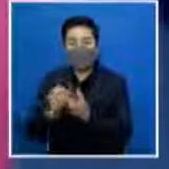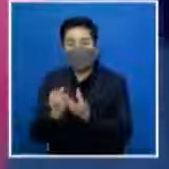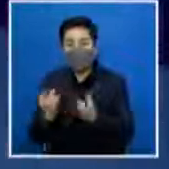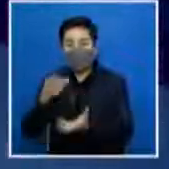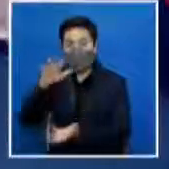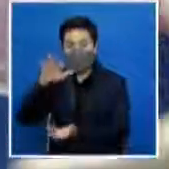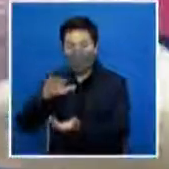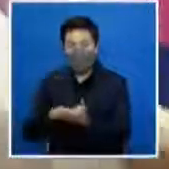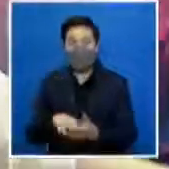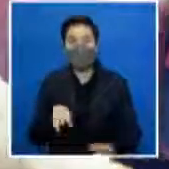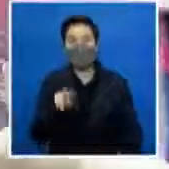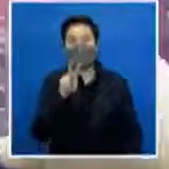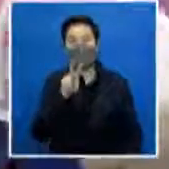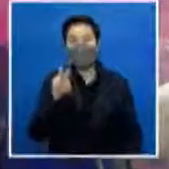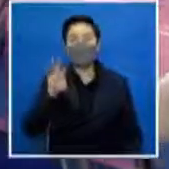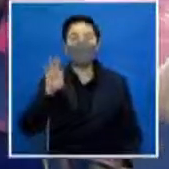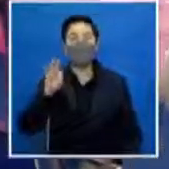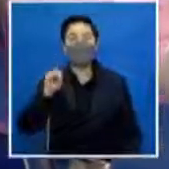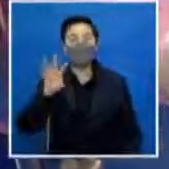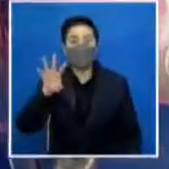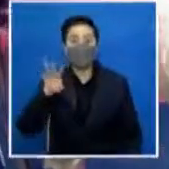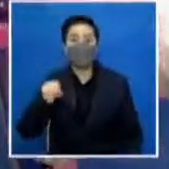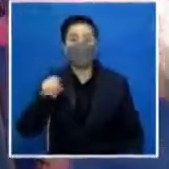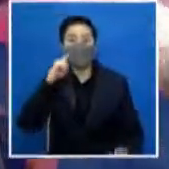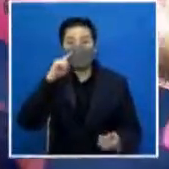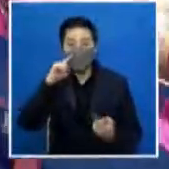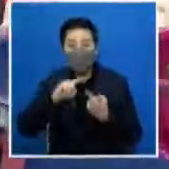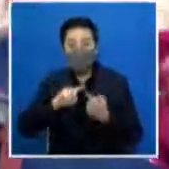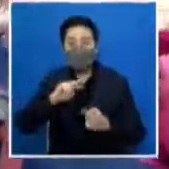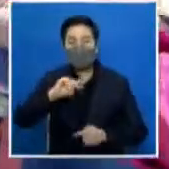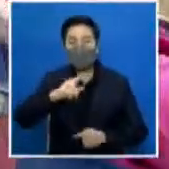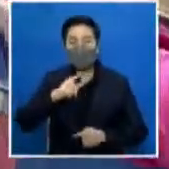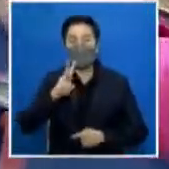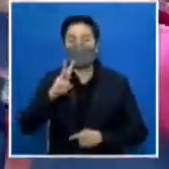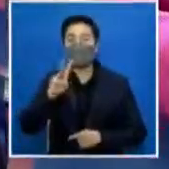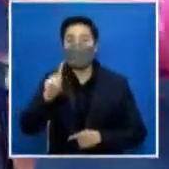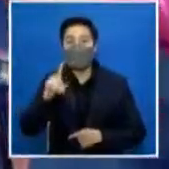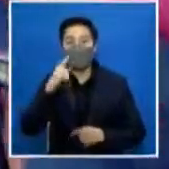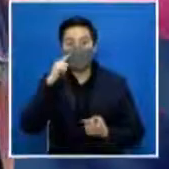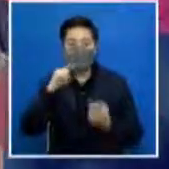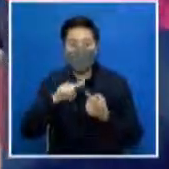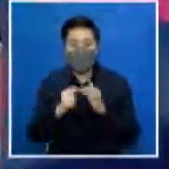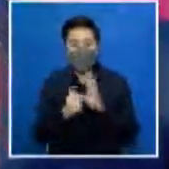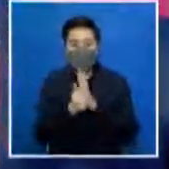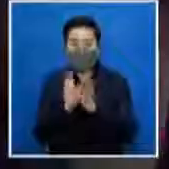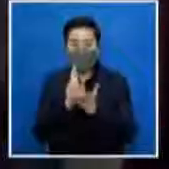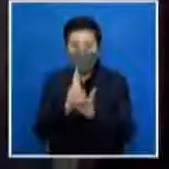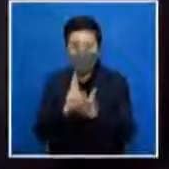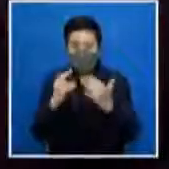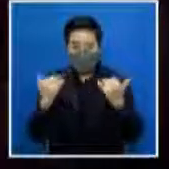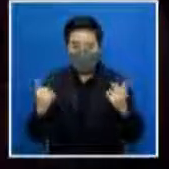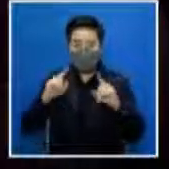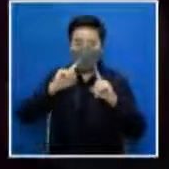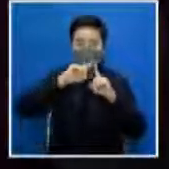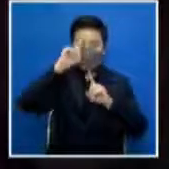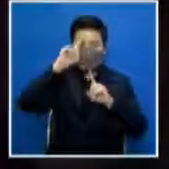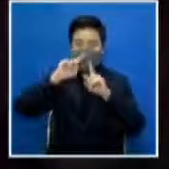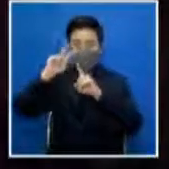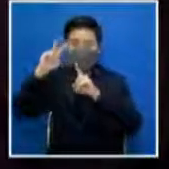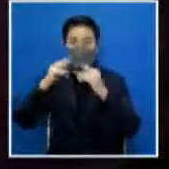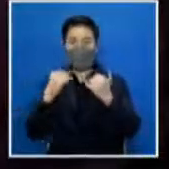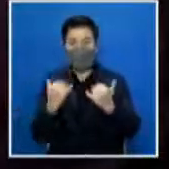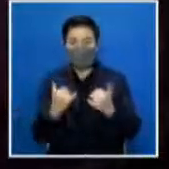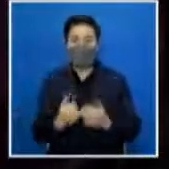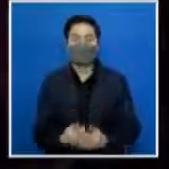คะ294ลูกค่ะที่จะใช้กำหนดงวดและหมวดอักษรในการออกรางวัลที่1และรางวัลที่2